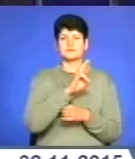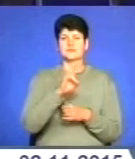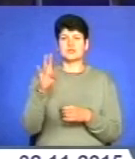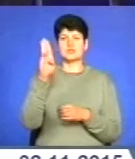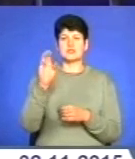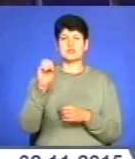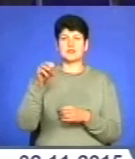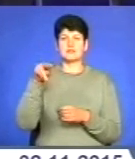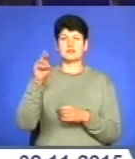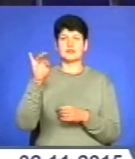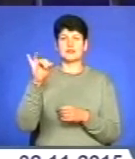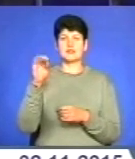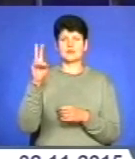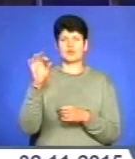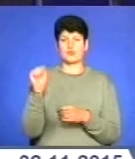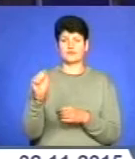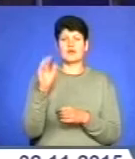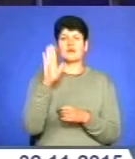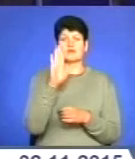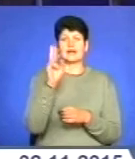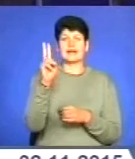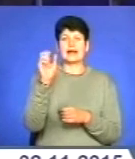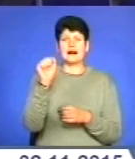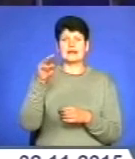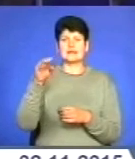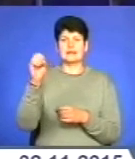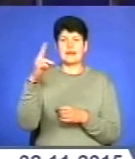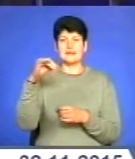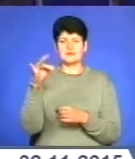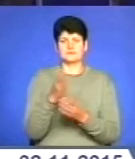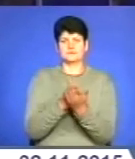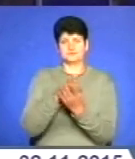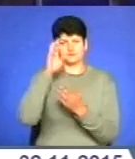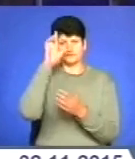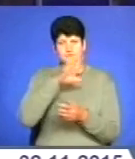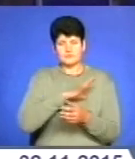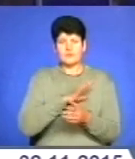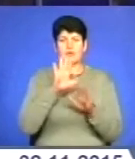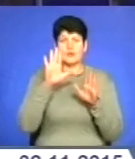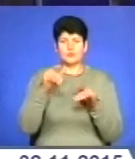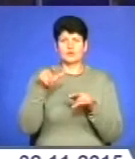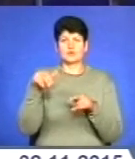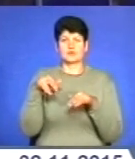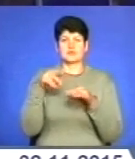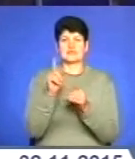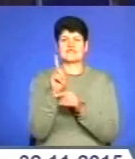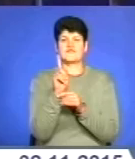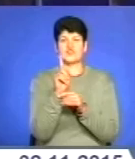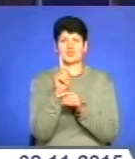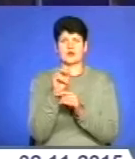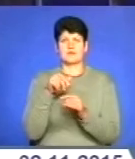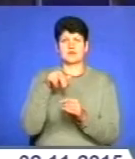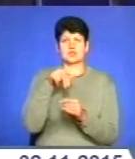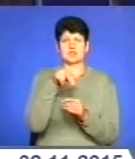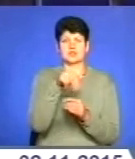В архікатедральному соборі непорушно зачаття Пресвятої Богородиці відправили літургію. Після цього жителі міста пройшли із запаленими свічками до